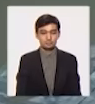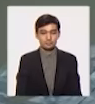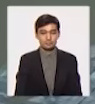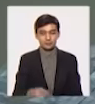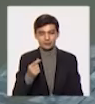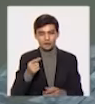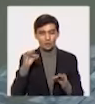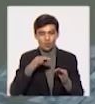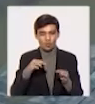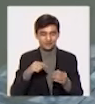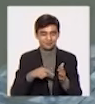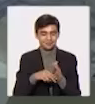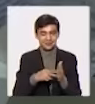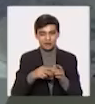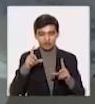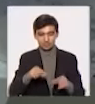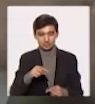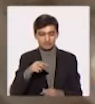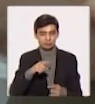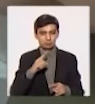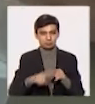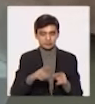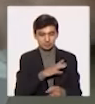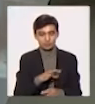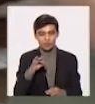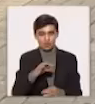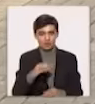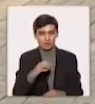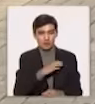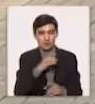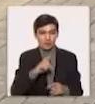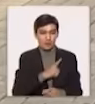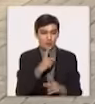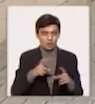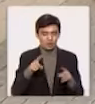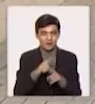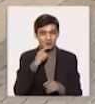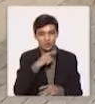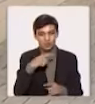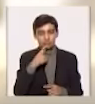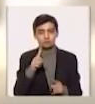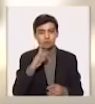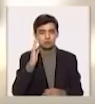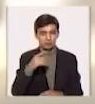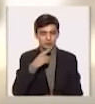Теңге құнының төмендеуі рекордқа жетті. Кәнігі мықты экономистер енді не болады